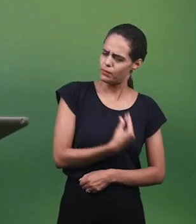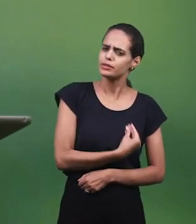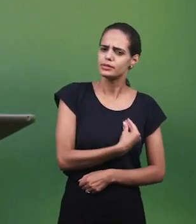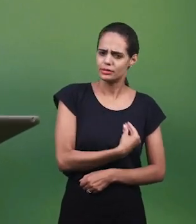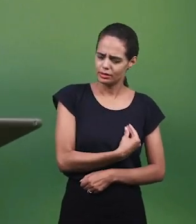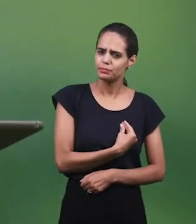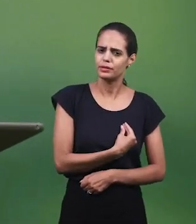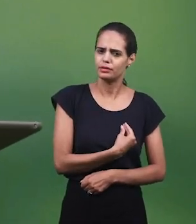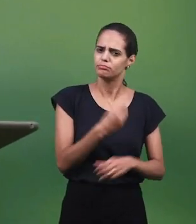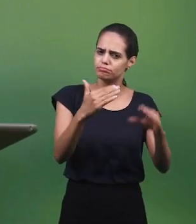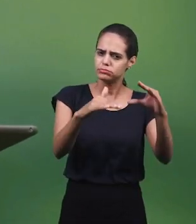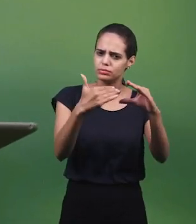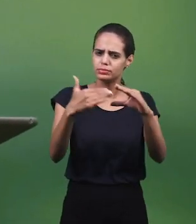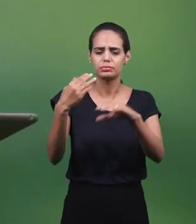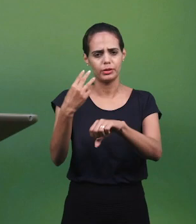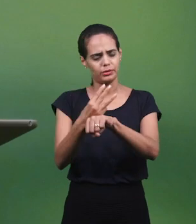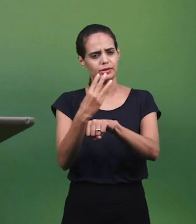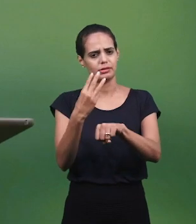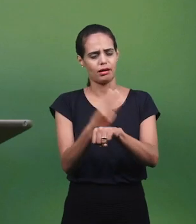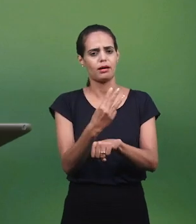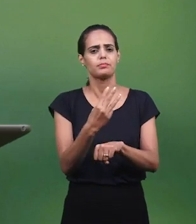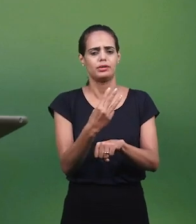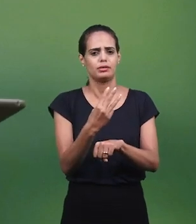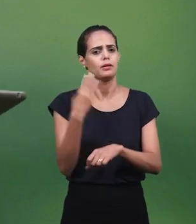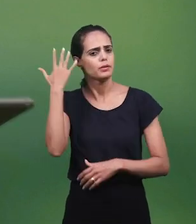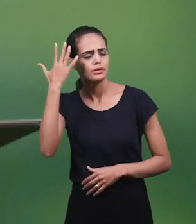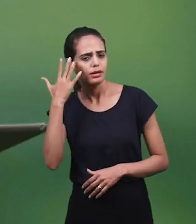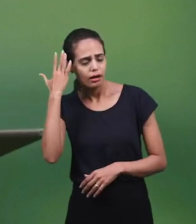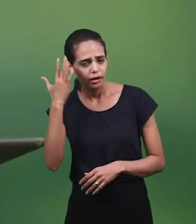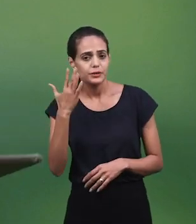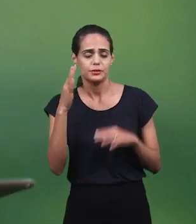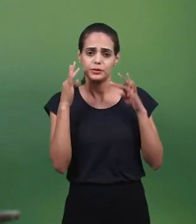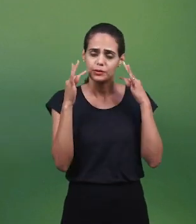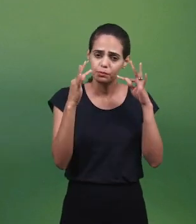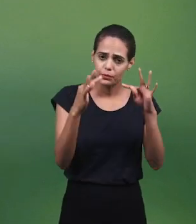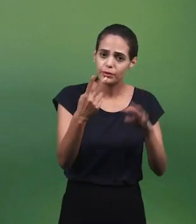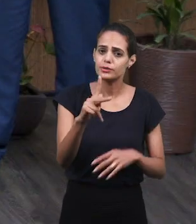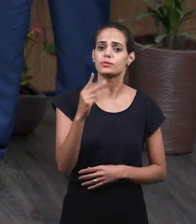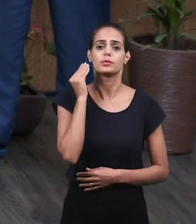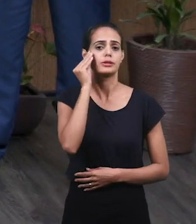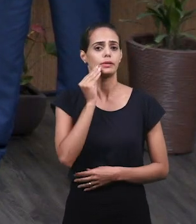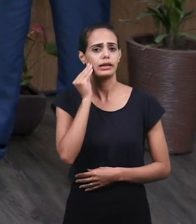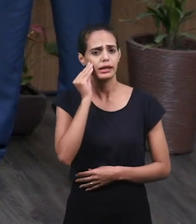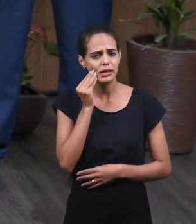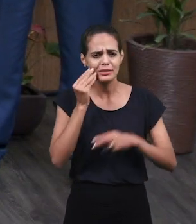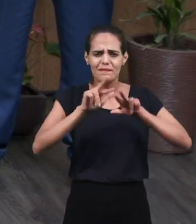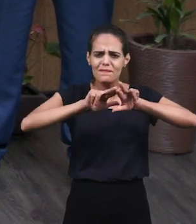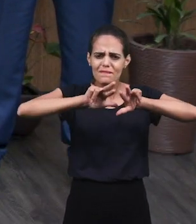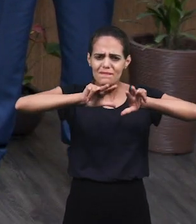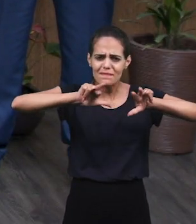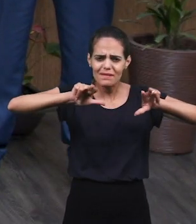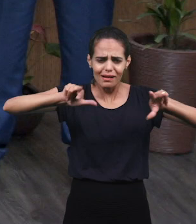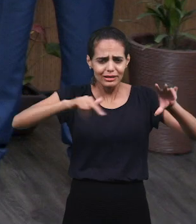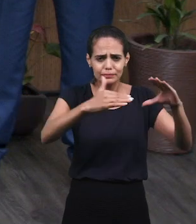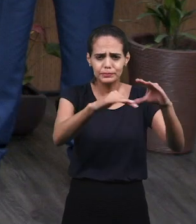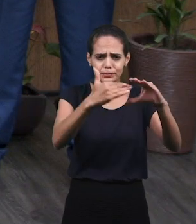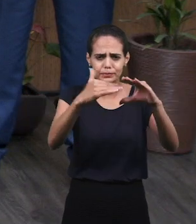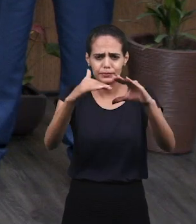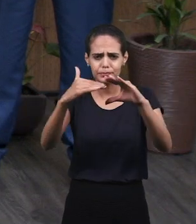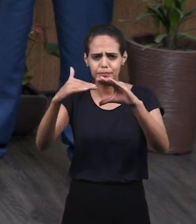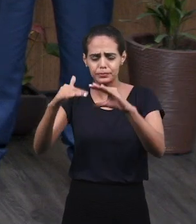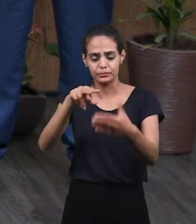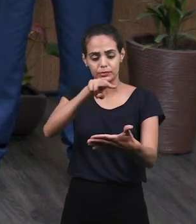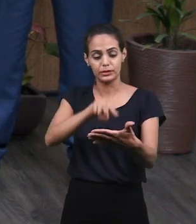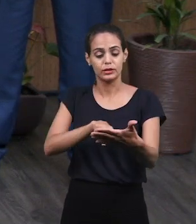Participez. Envoyez votre message, votre témoignage, votre expérience. Nous avons reçu son lu